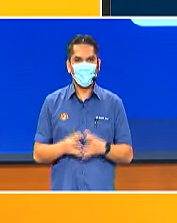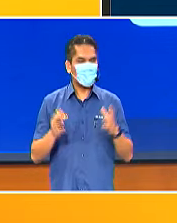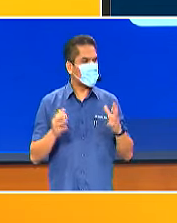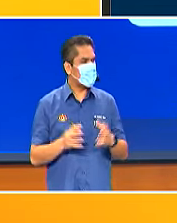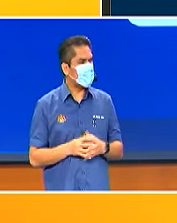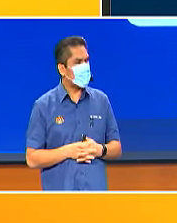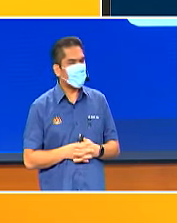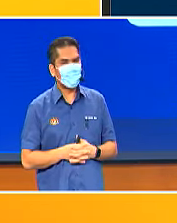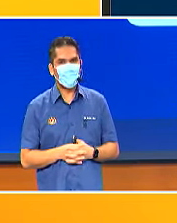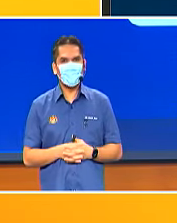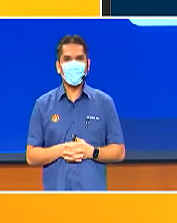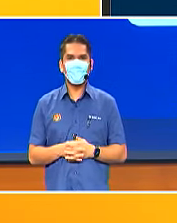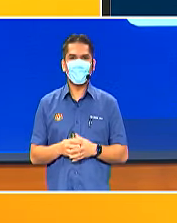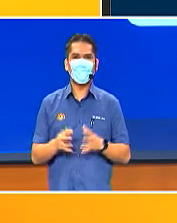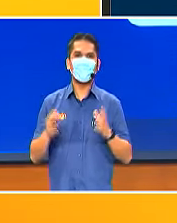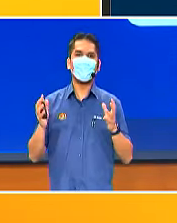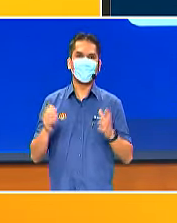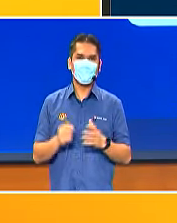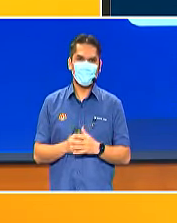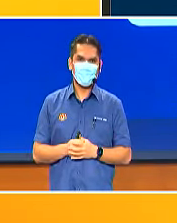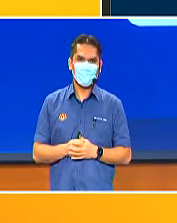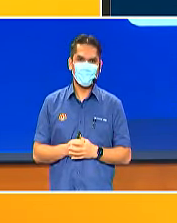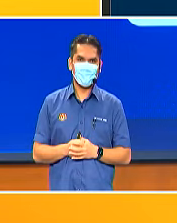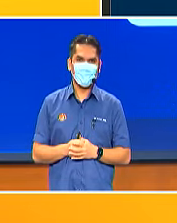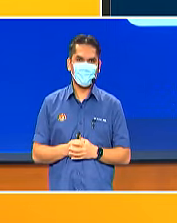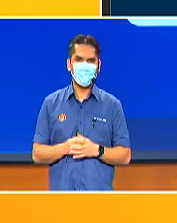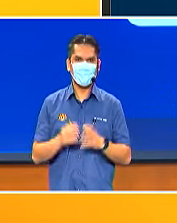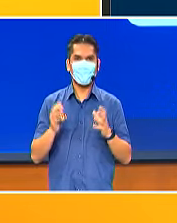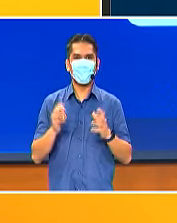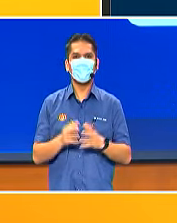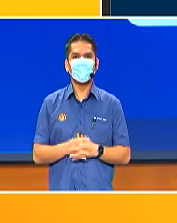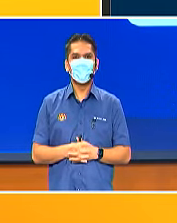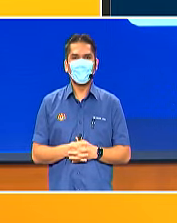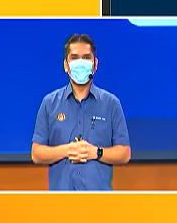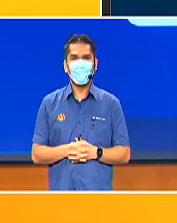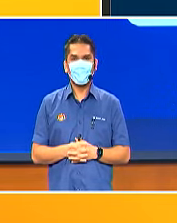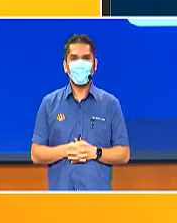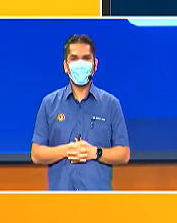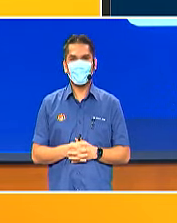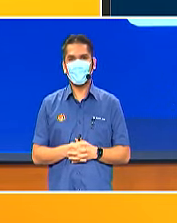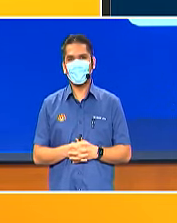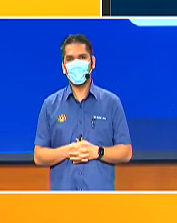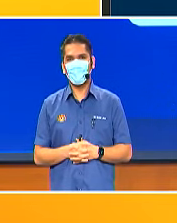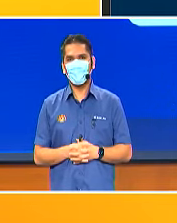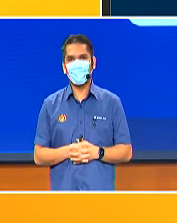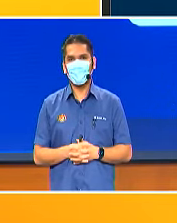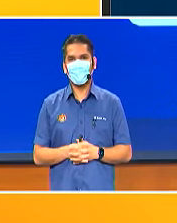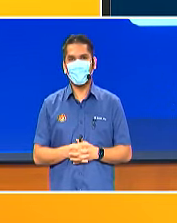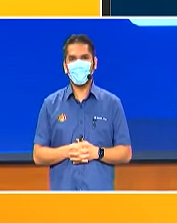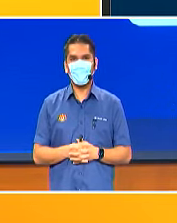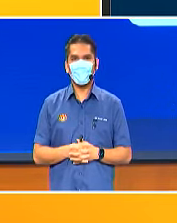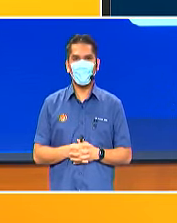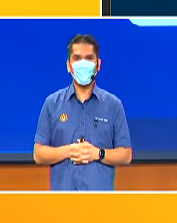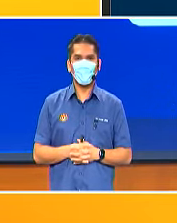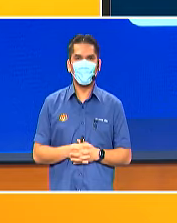pertama sekali adalah berkaitan dengan persediaan yang telah dilaksanakan dalam memastikan supaya